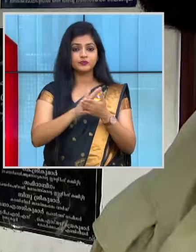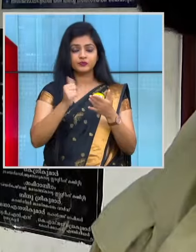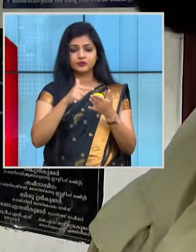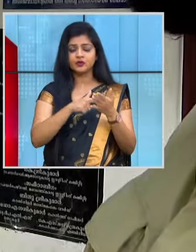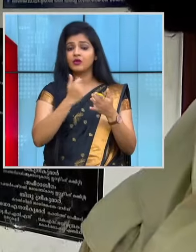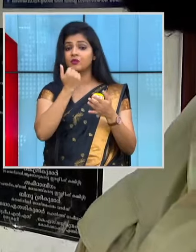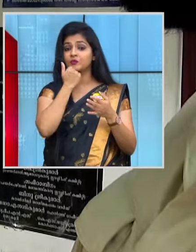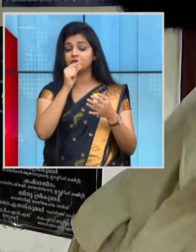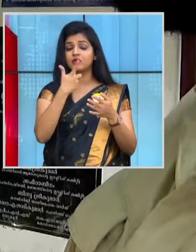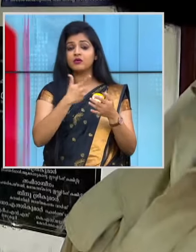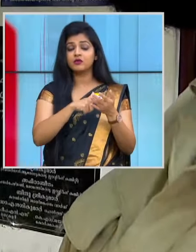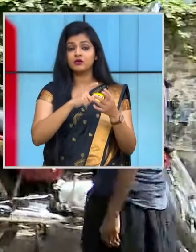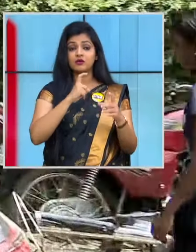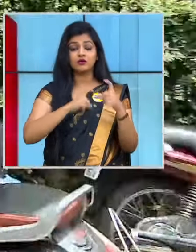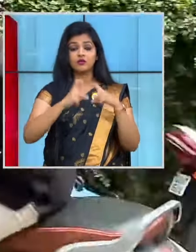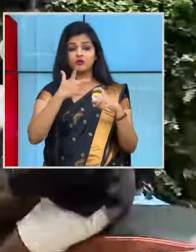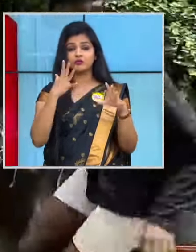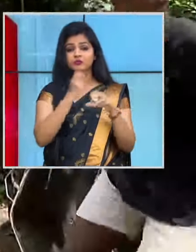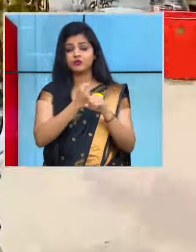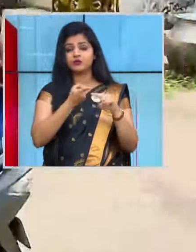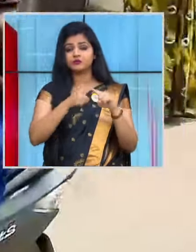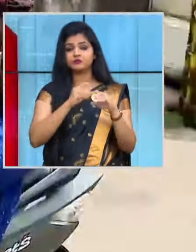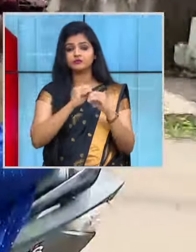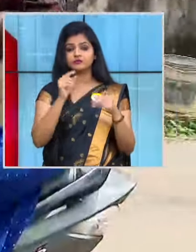പാകപ്പിഴ ഉണ്ടായിട്ടുണ്ട് എന്നുള്ളൊരു ആരോപണം ഞാൻ മുന്നോട്ട് വയ്ക്കുകയാണ്.